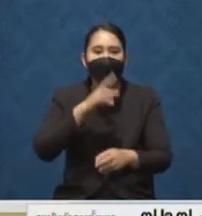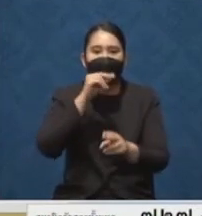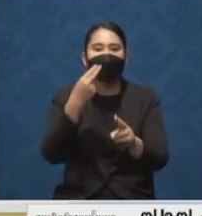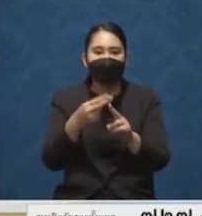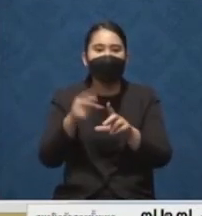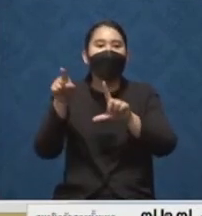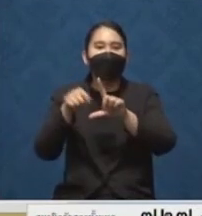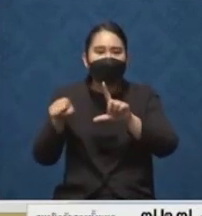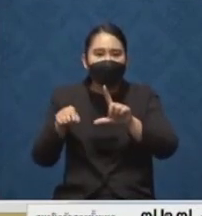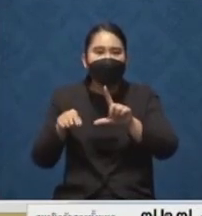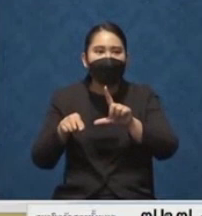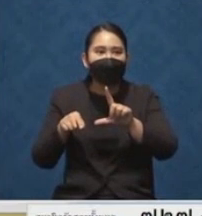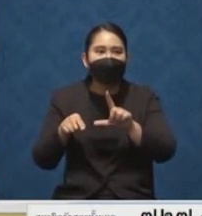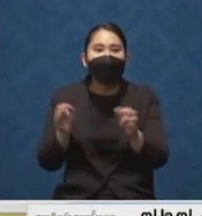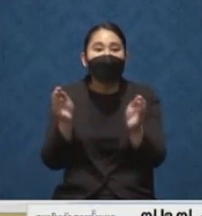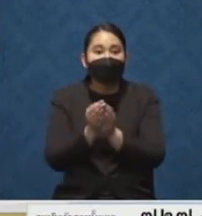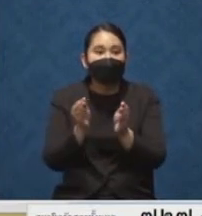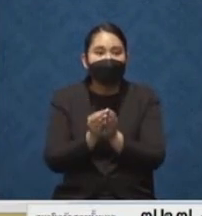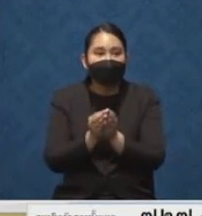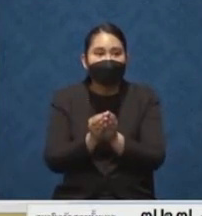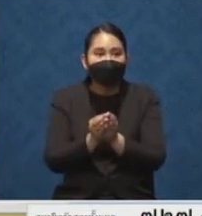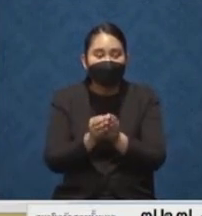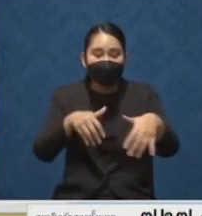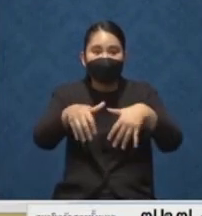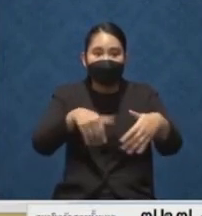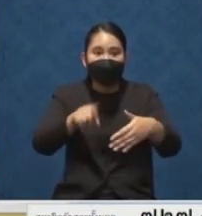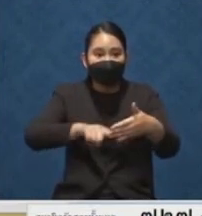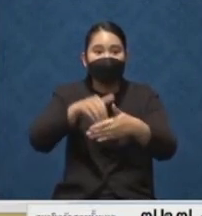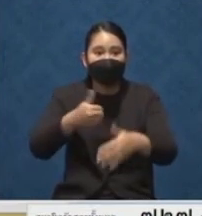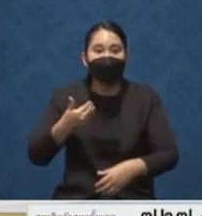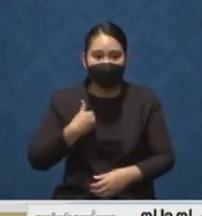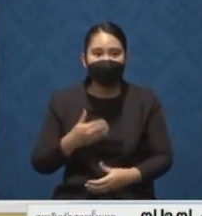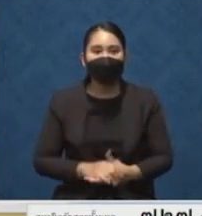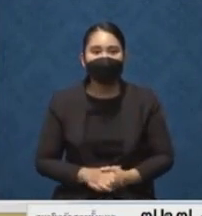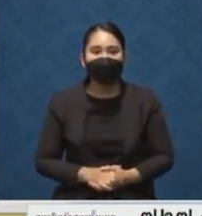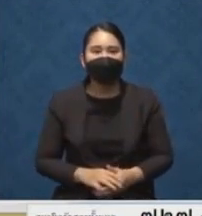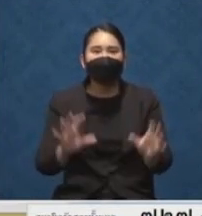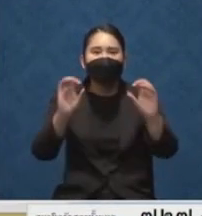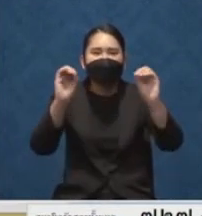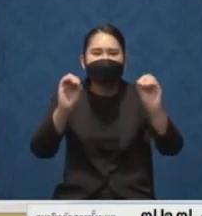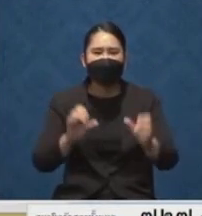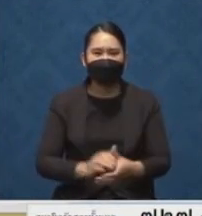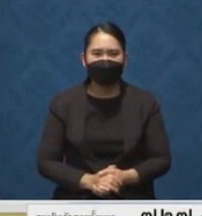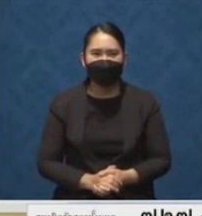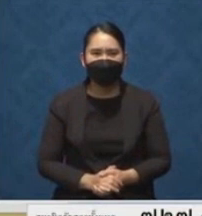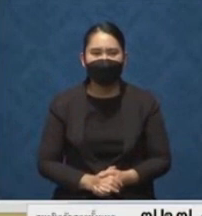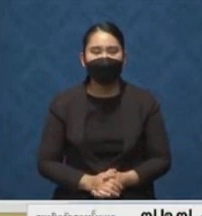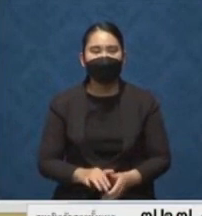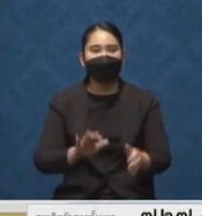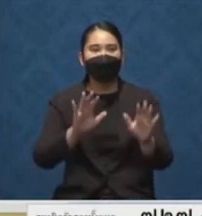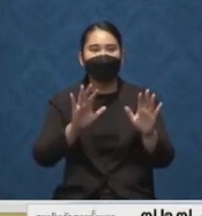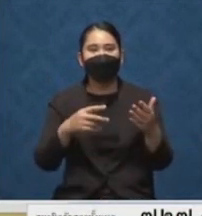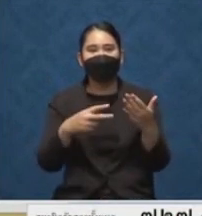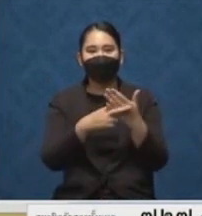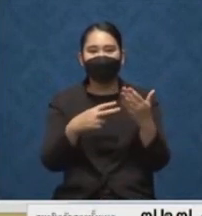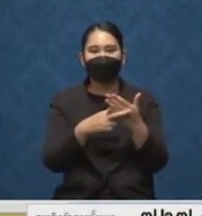คก้าวไกลเคยได้มาสัก1คะแนนเสียงจากประชาชนไหมไม่เคยเลยครับ ครับ คะแนนเสีย